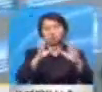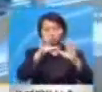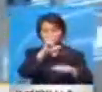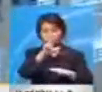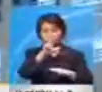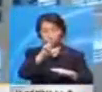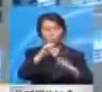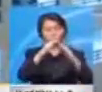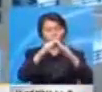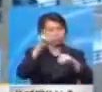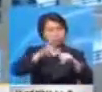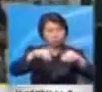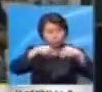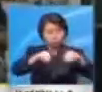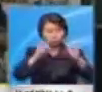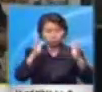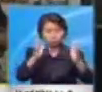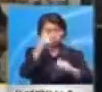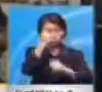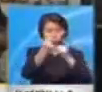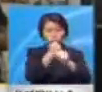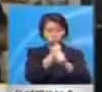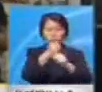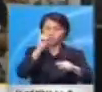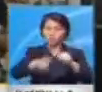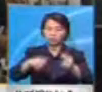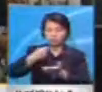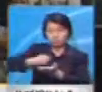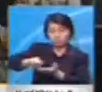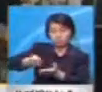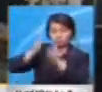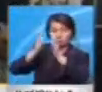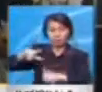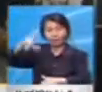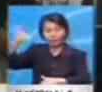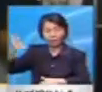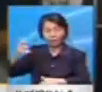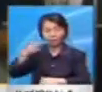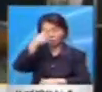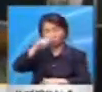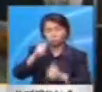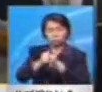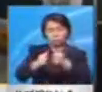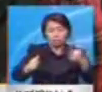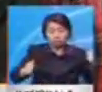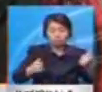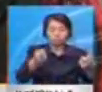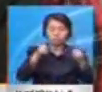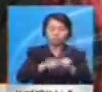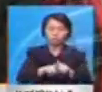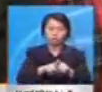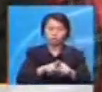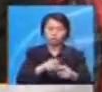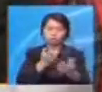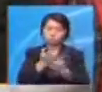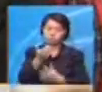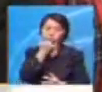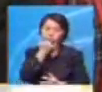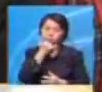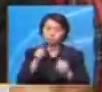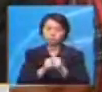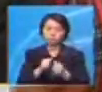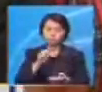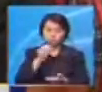tidak boleh dijual dalam tempoh 10 tahun dan tidak boleh disewakan bagi mengelakkan berlaku ketirisan ke atas insentif